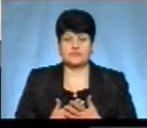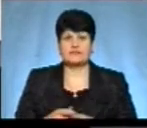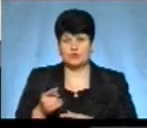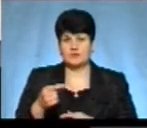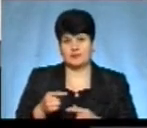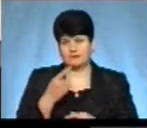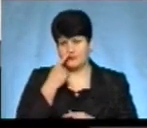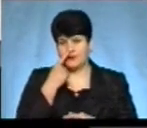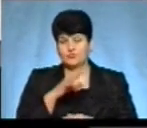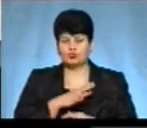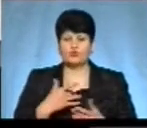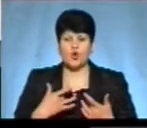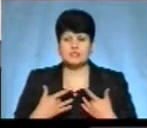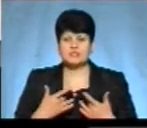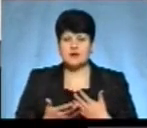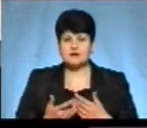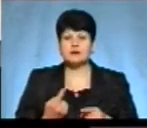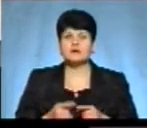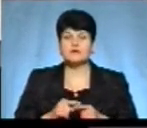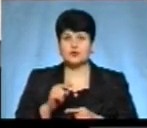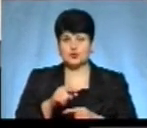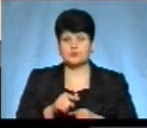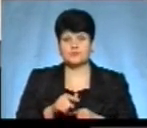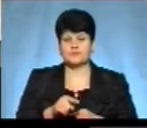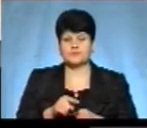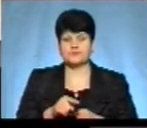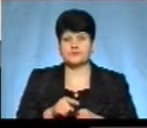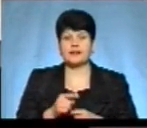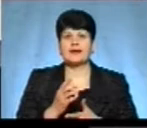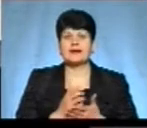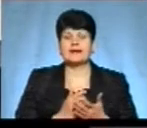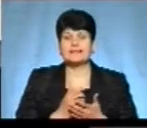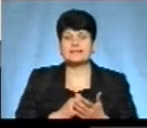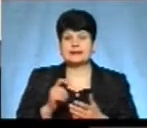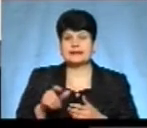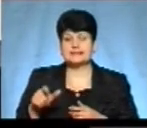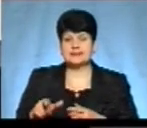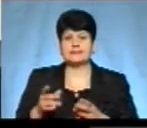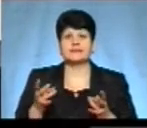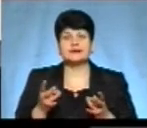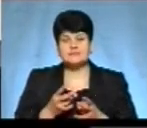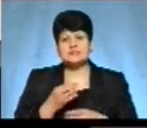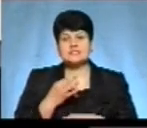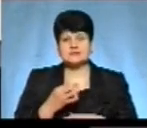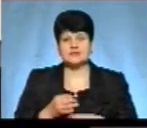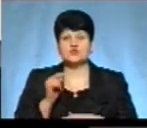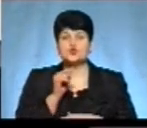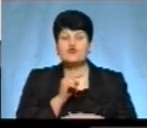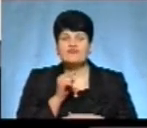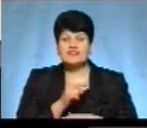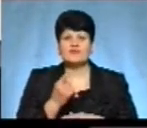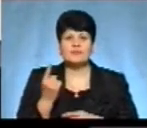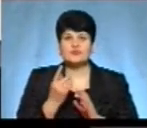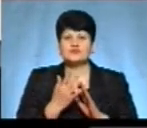відбувся концерт даного кандидата в президенти України. Варто зазначити, що він, перш за